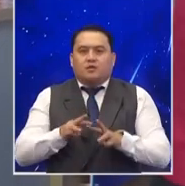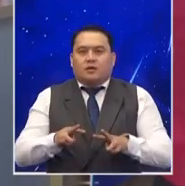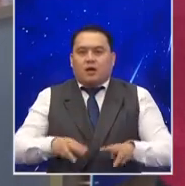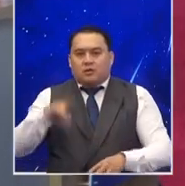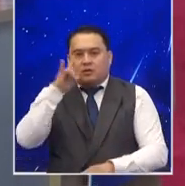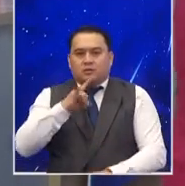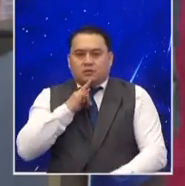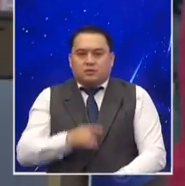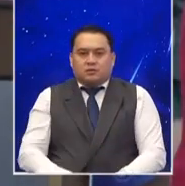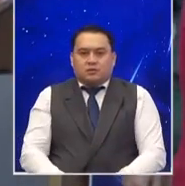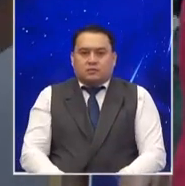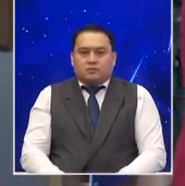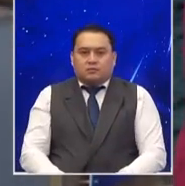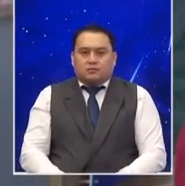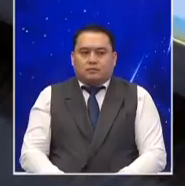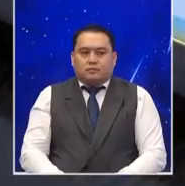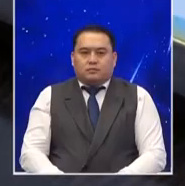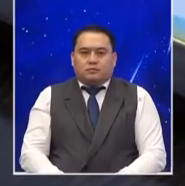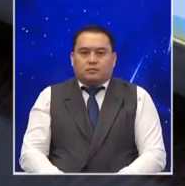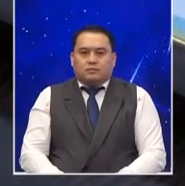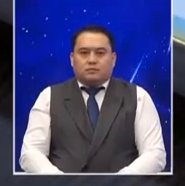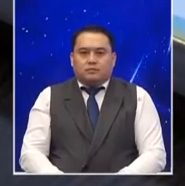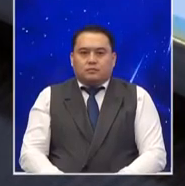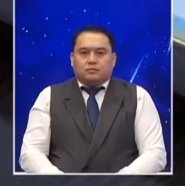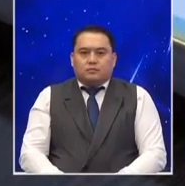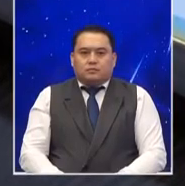Министерства вооруженных сил Казахстана.